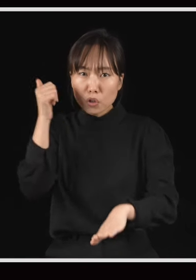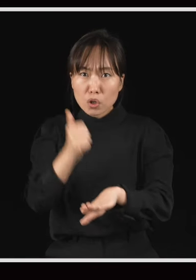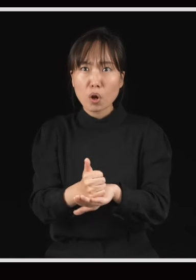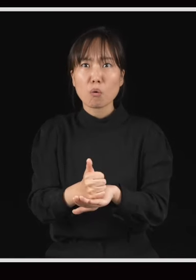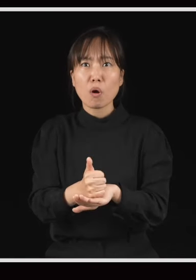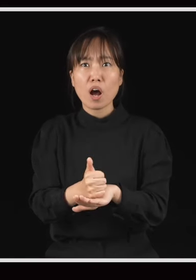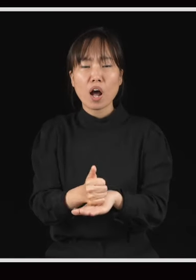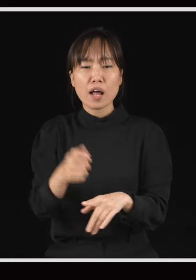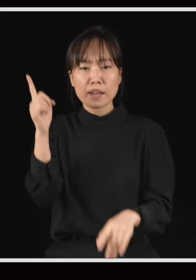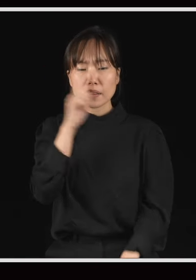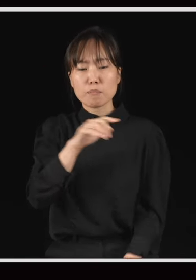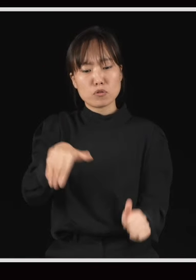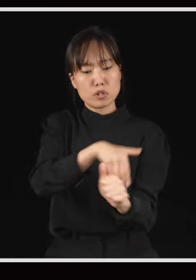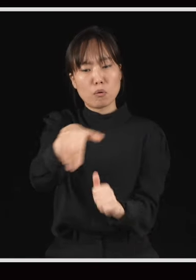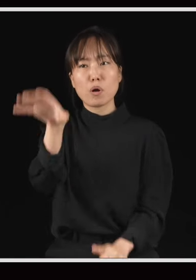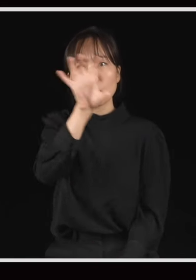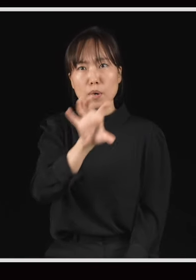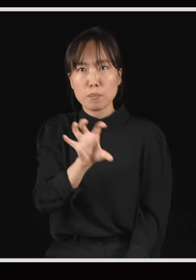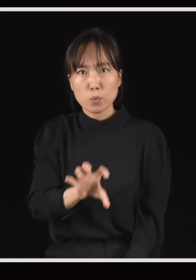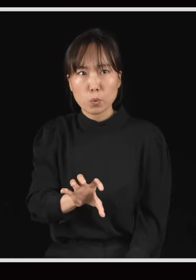그래서 이런 악순환을 뱅뱅 돌아요.